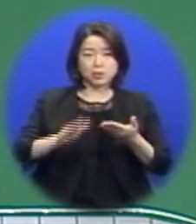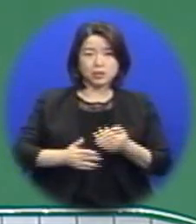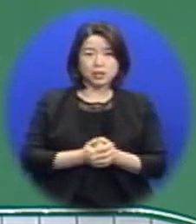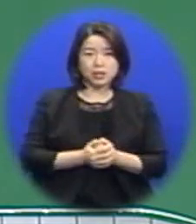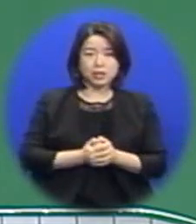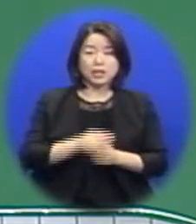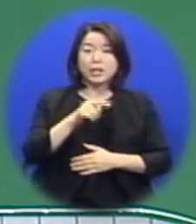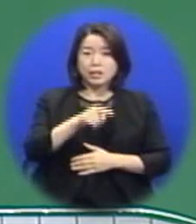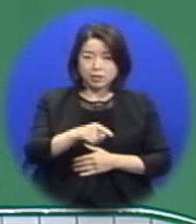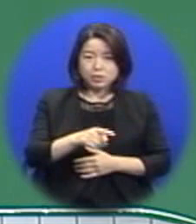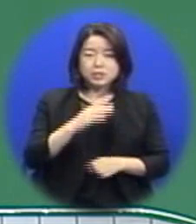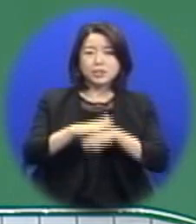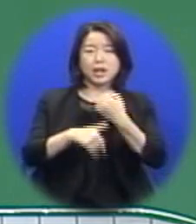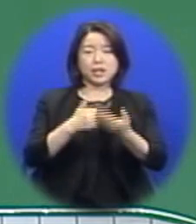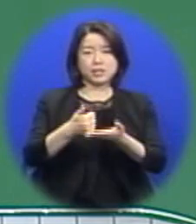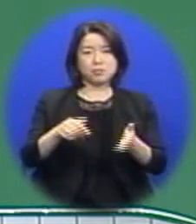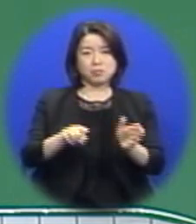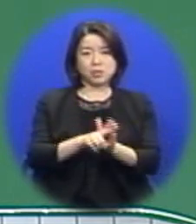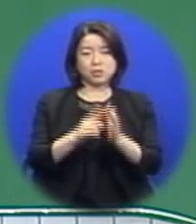이것이 하나님을 믿는 것입니다.